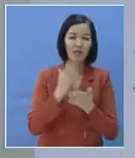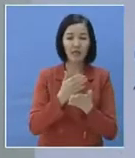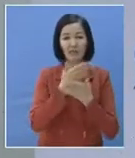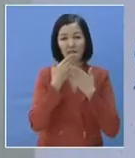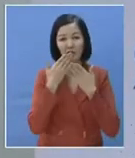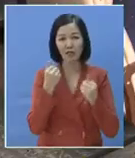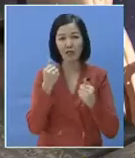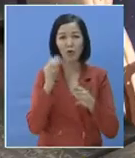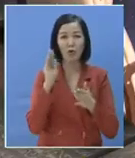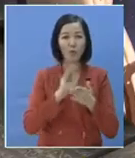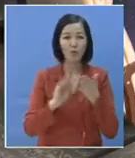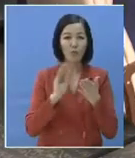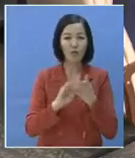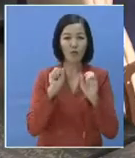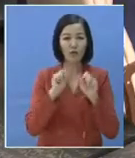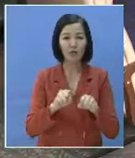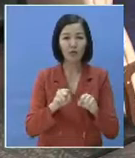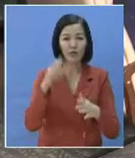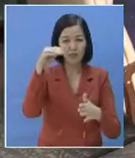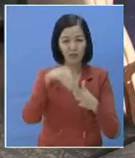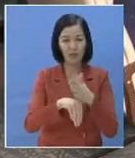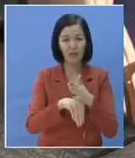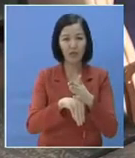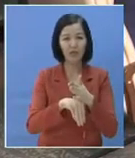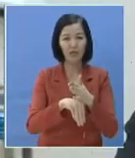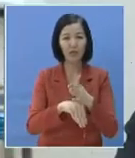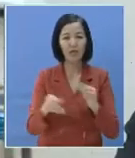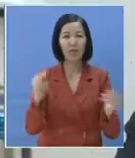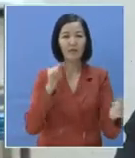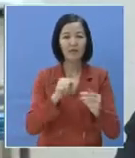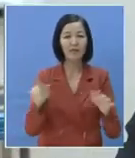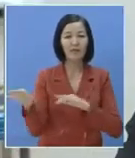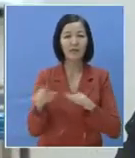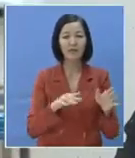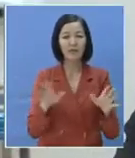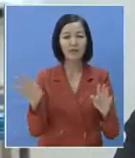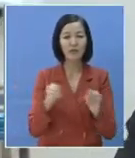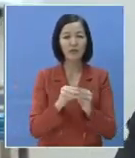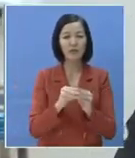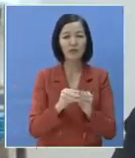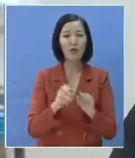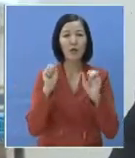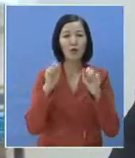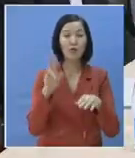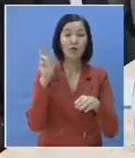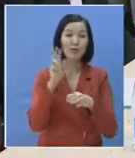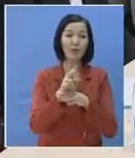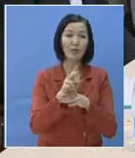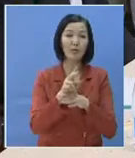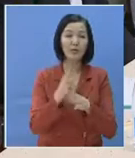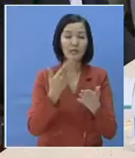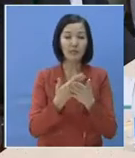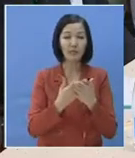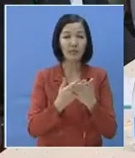координаты проектного офиса, а также телефон колл-центра Агентства по противодействию коррупции. По нему, впрочем, может обратиться каждый в случае